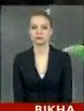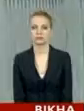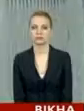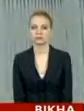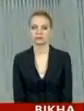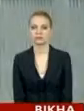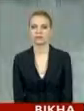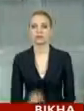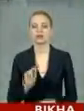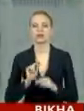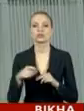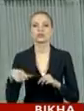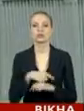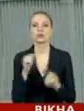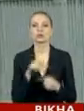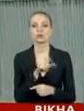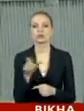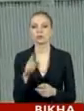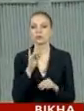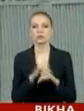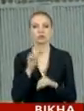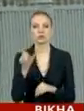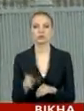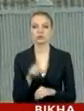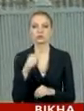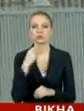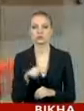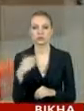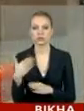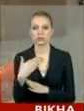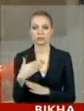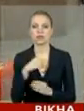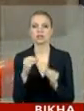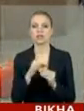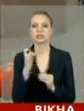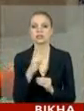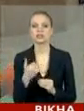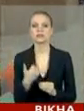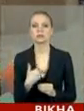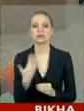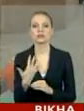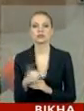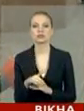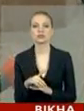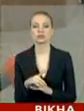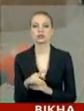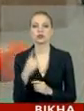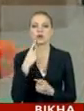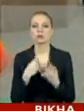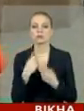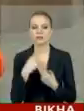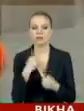Україна. Через дорогу протестувальники помічають людину із російським стягом. 10 разів мене вже